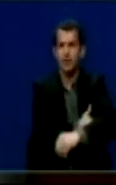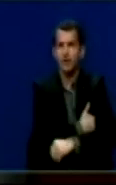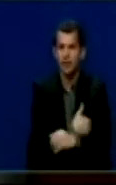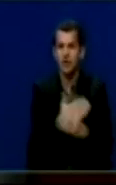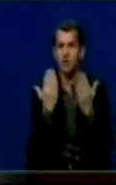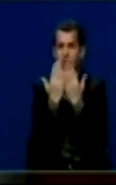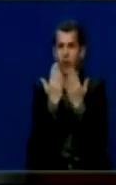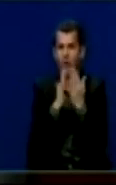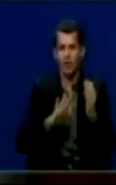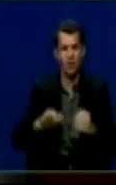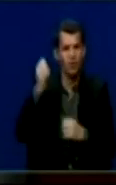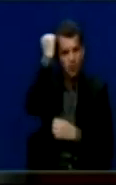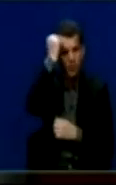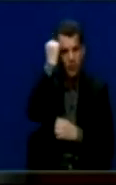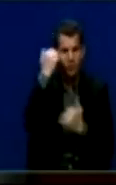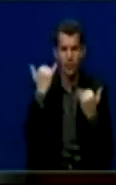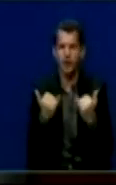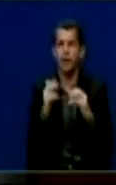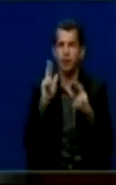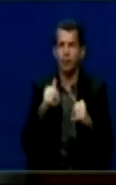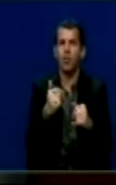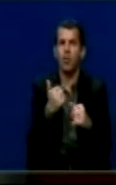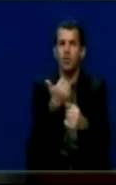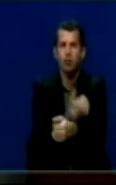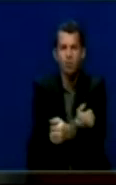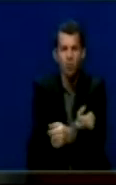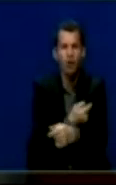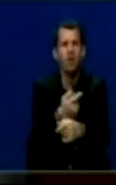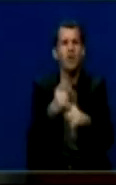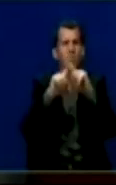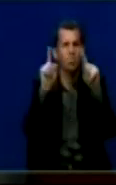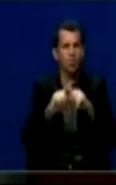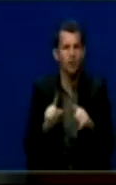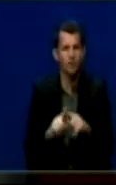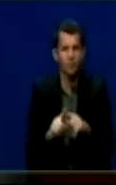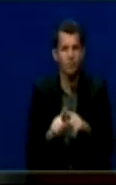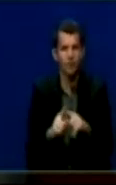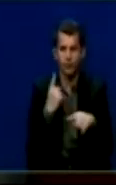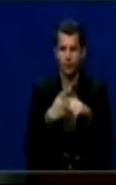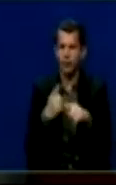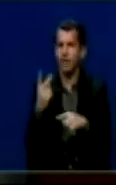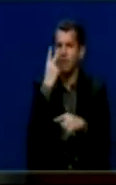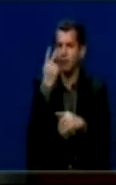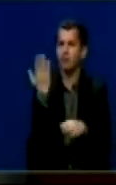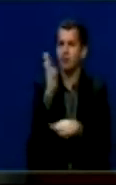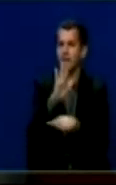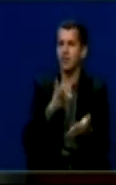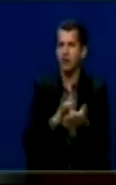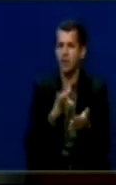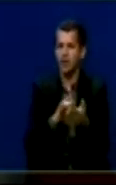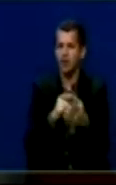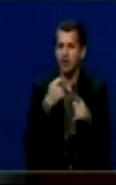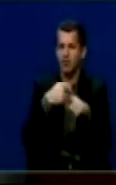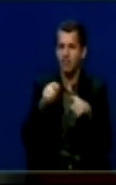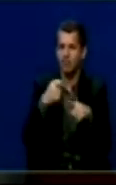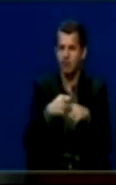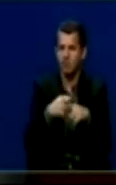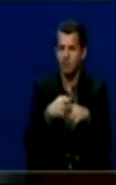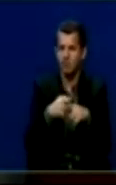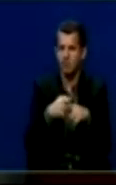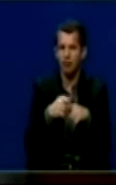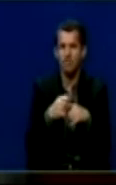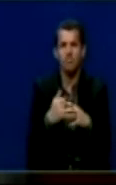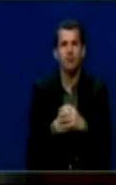shkollat Kosovës tashmë përdorin edhe substanca narkotike, fakt ky që pohohet edhe nga drejtues të qendrave rehabilituese nga